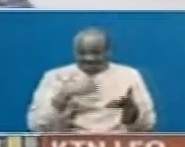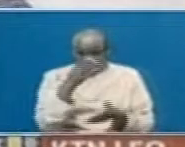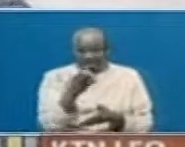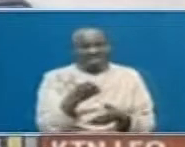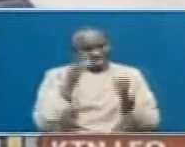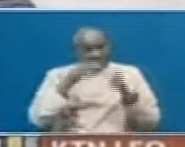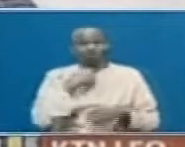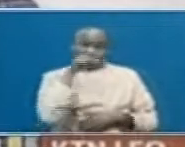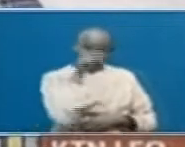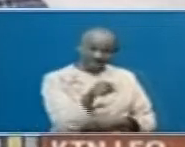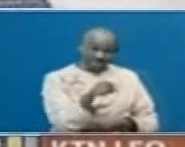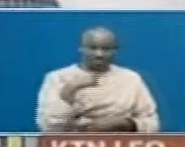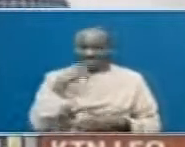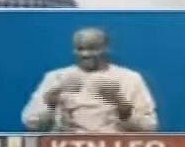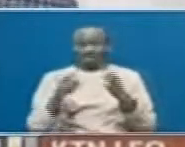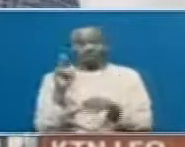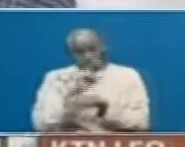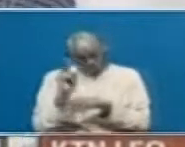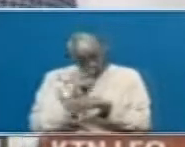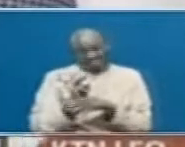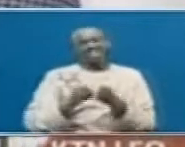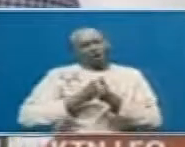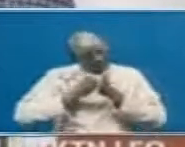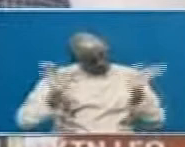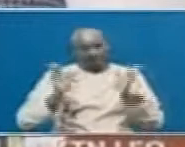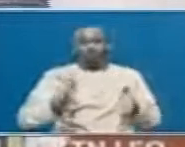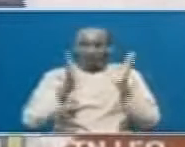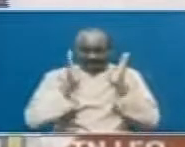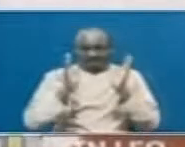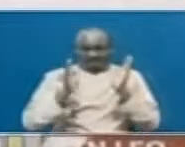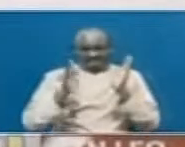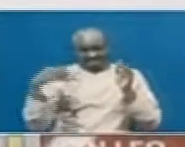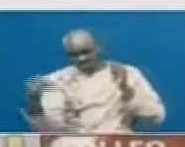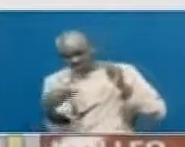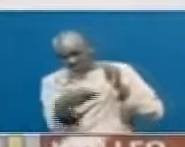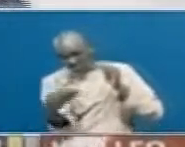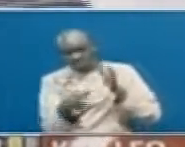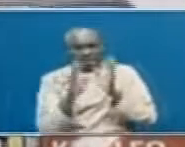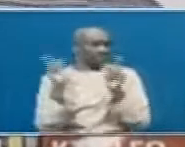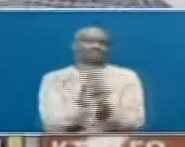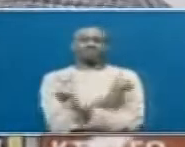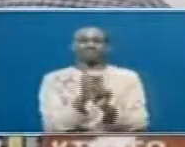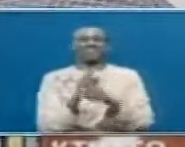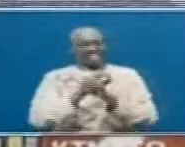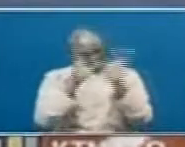anataka hivyo, lakini tuifanye tu kwa njia ile ya hadharani ambayo haina mambo mengine ya chini chini.